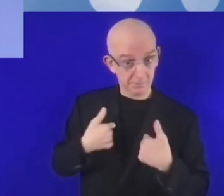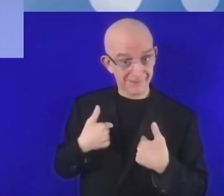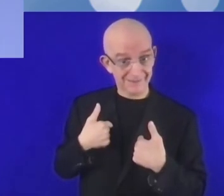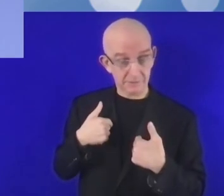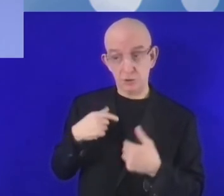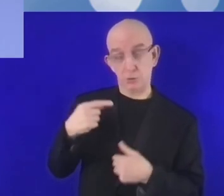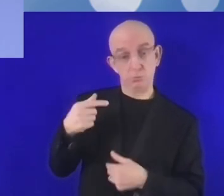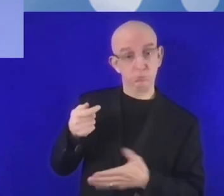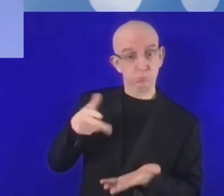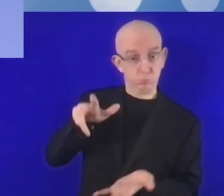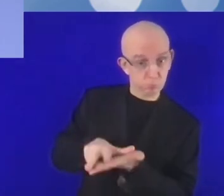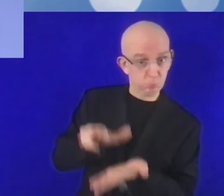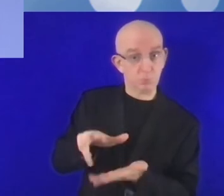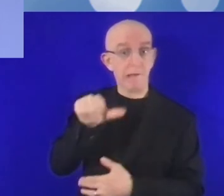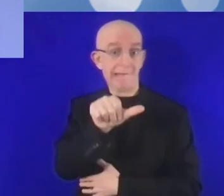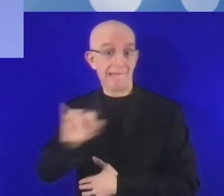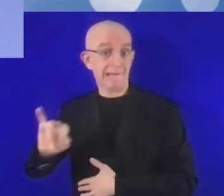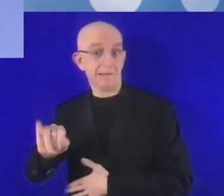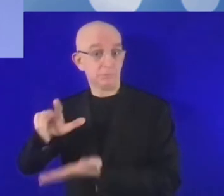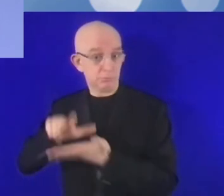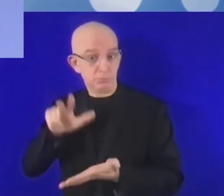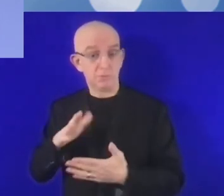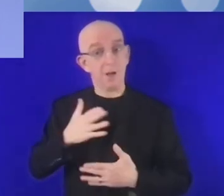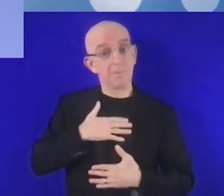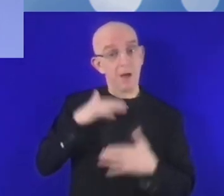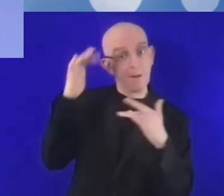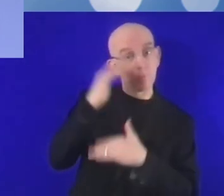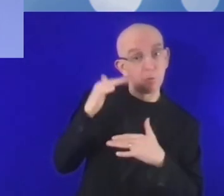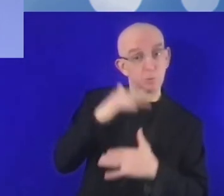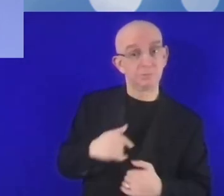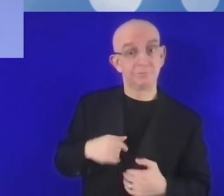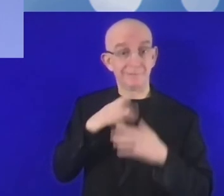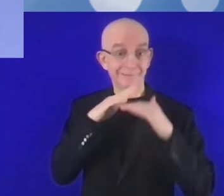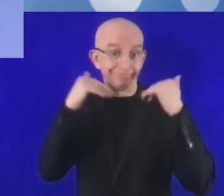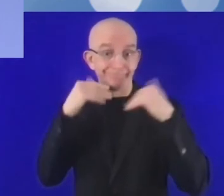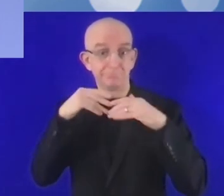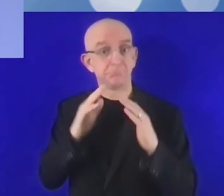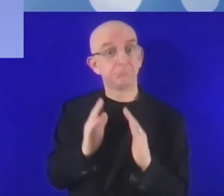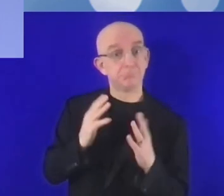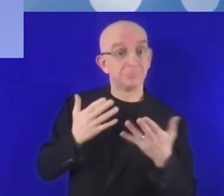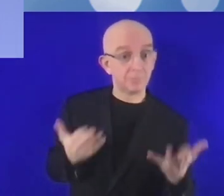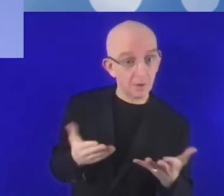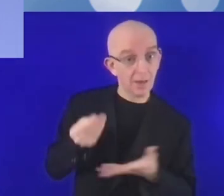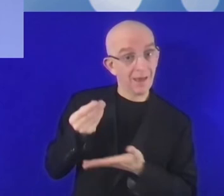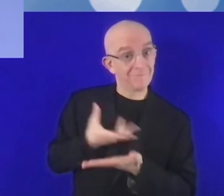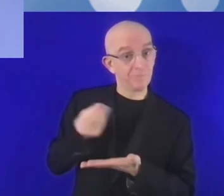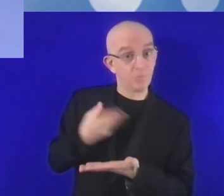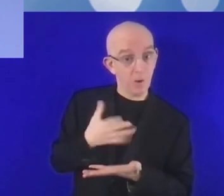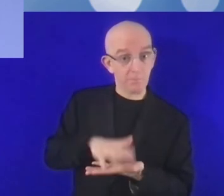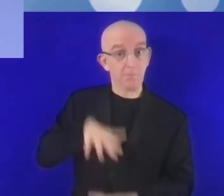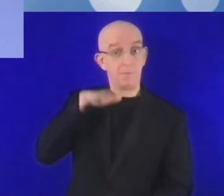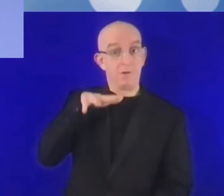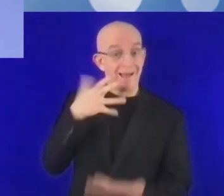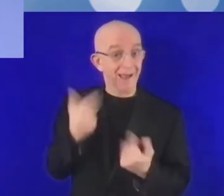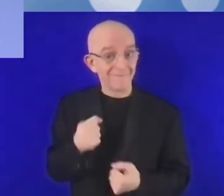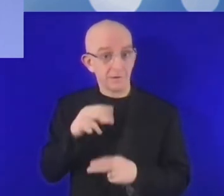sentons, ou ça sera l'intelligence artificielle? Alors, nous devons réfléchir à savoir comment faire en sorte à ce que des milliards de gens